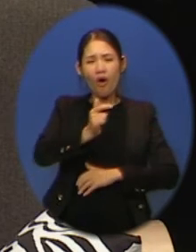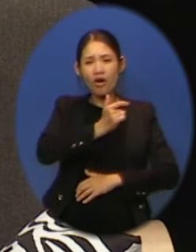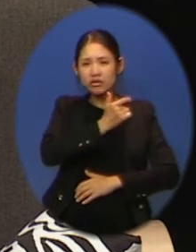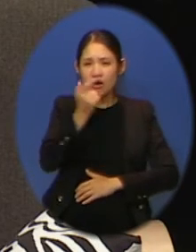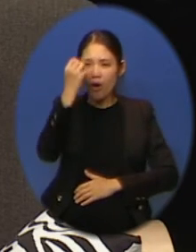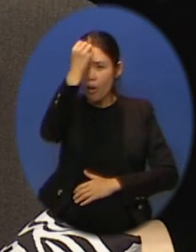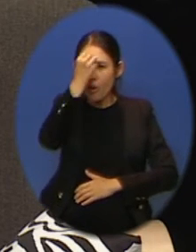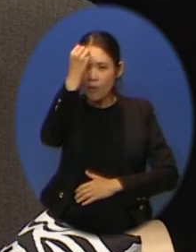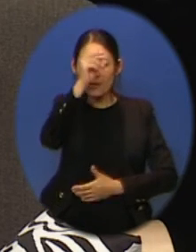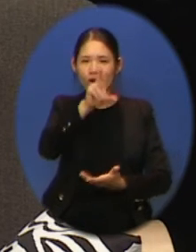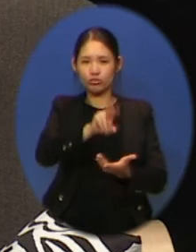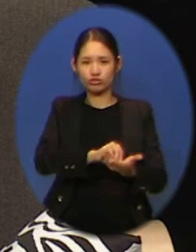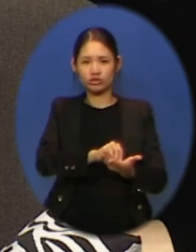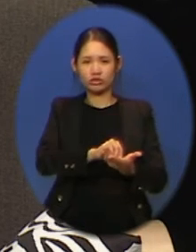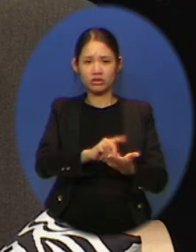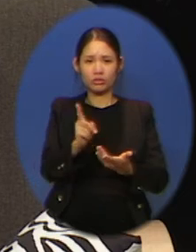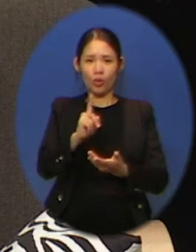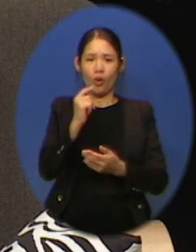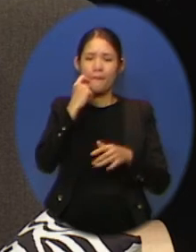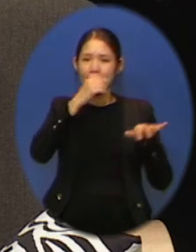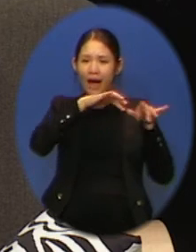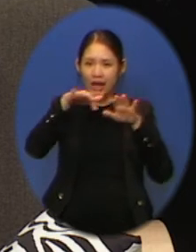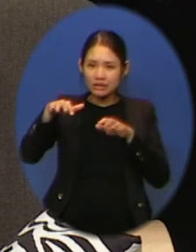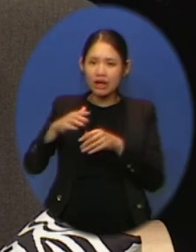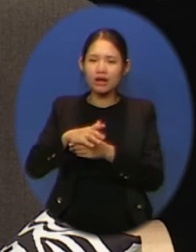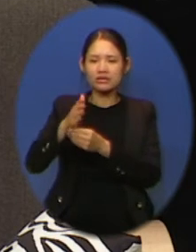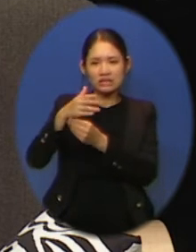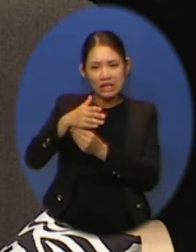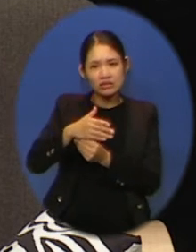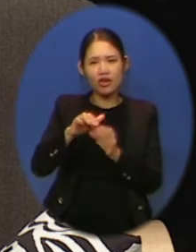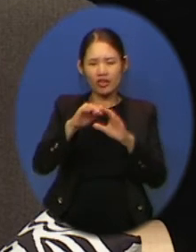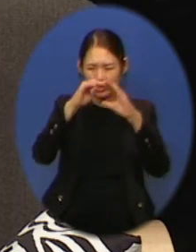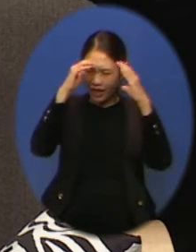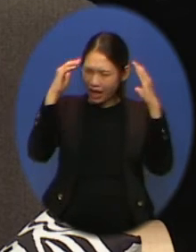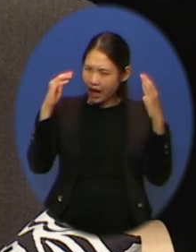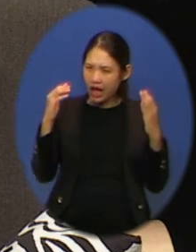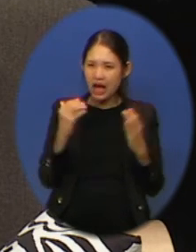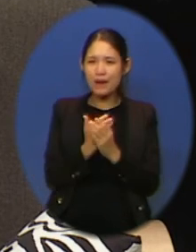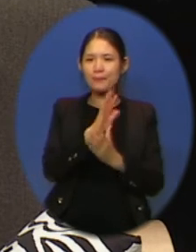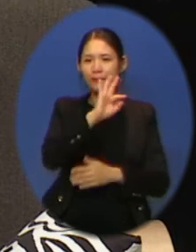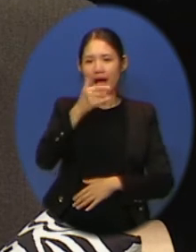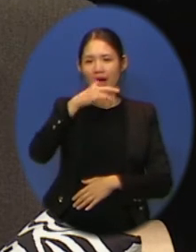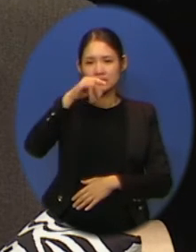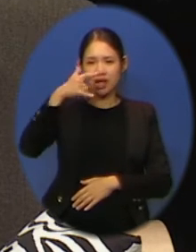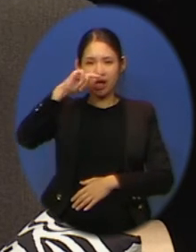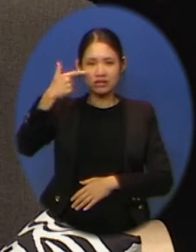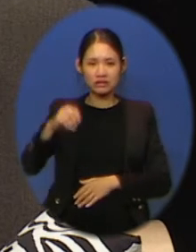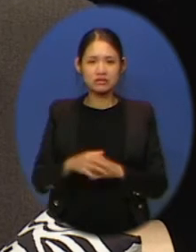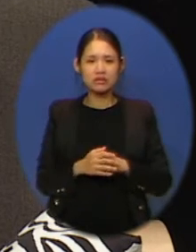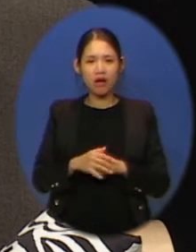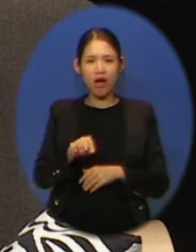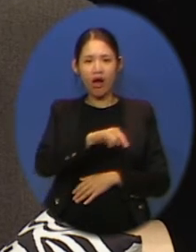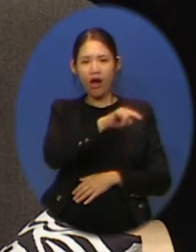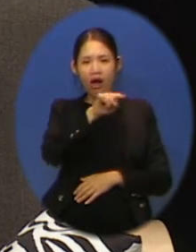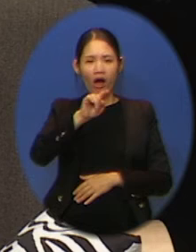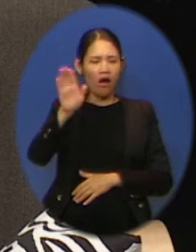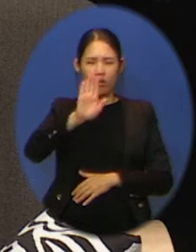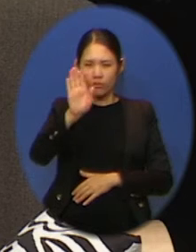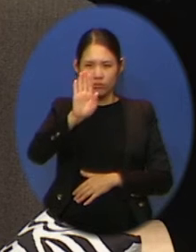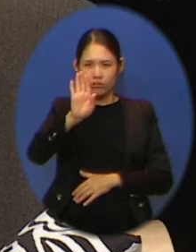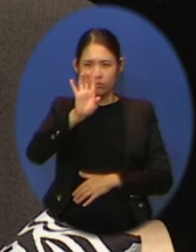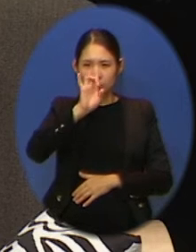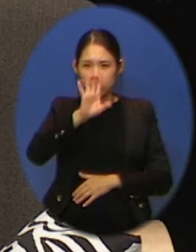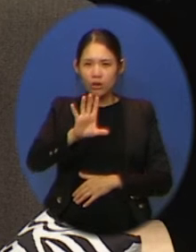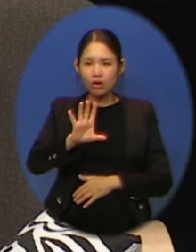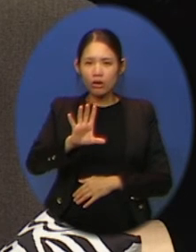이거는 생선까지 몽땅 방사능으로 이건 정말 그야말로 천재 이럴 수가 없죠. 이런 디자스터는 없습니다. 그래서